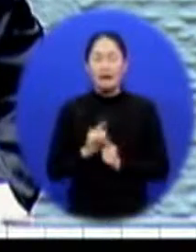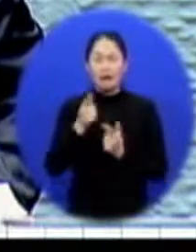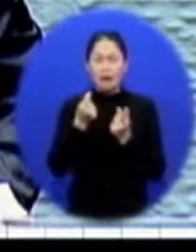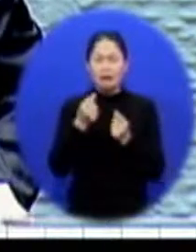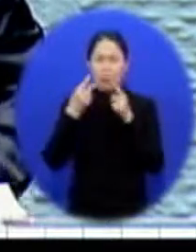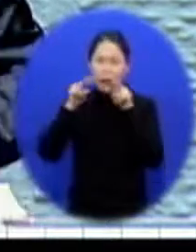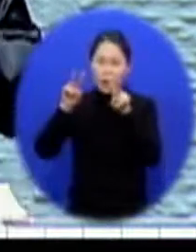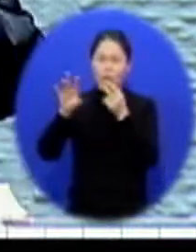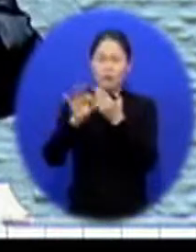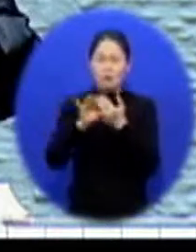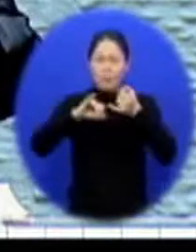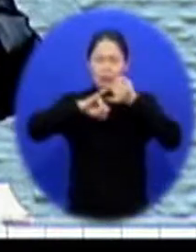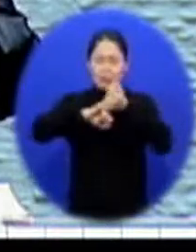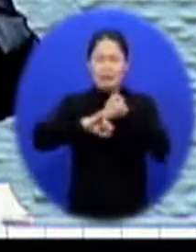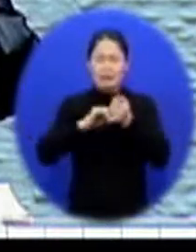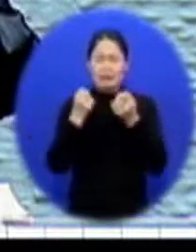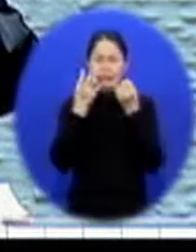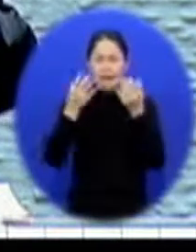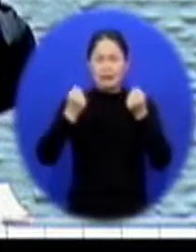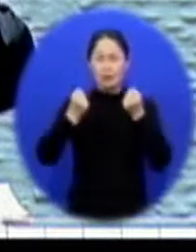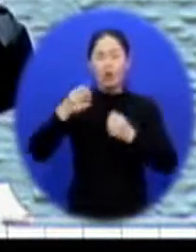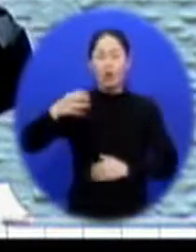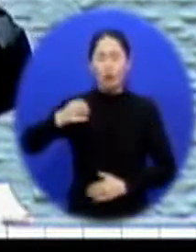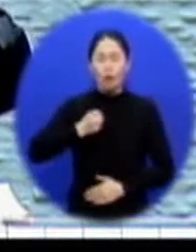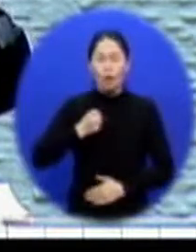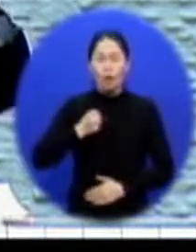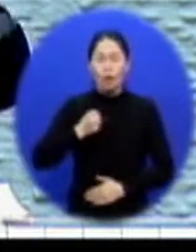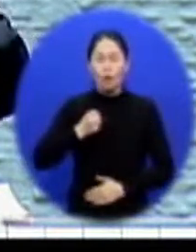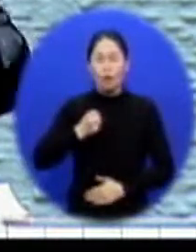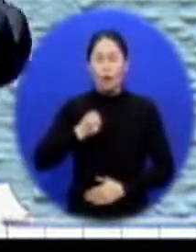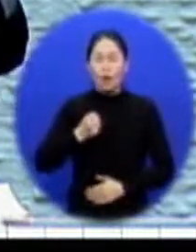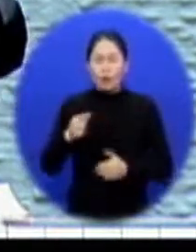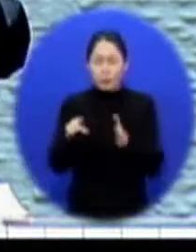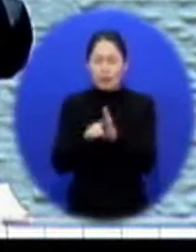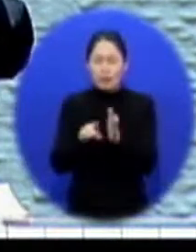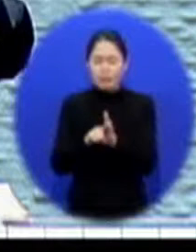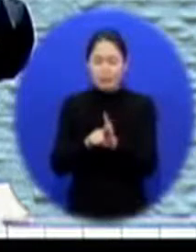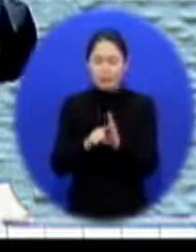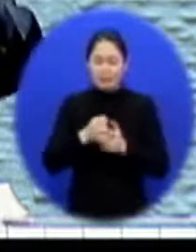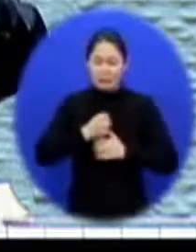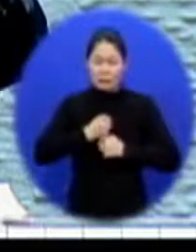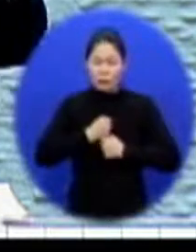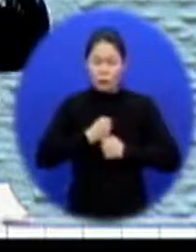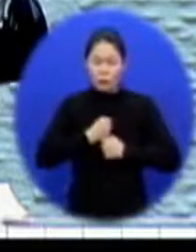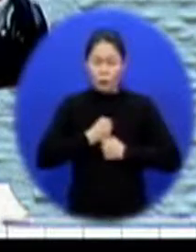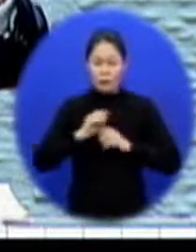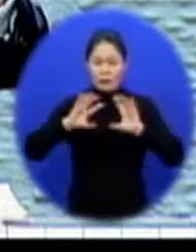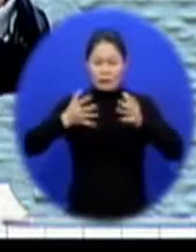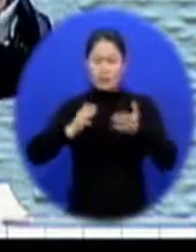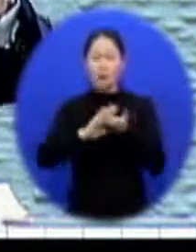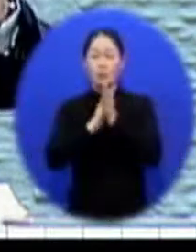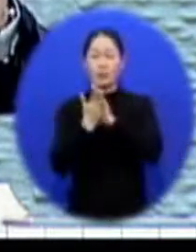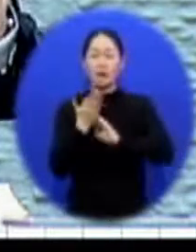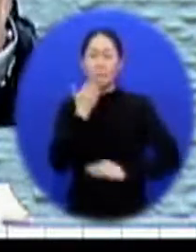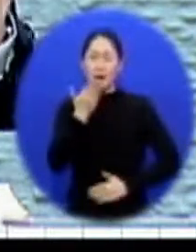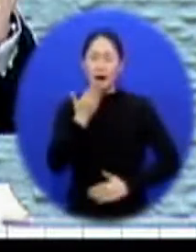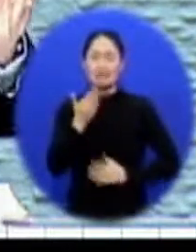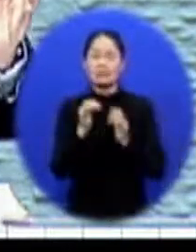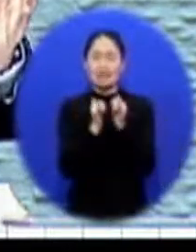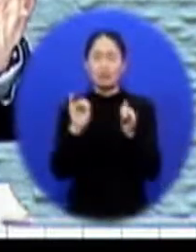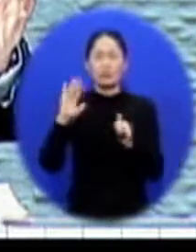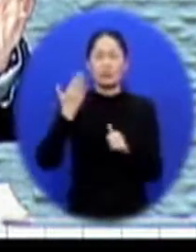반드시 새 힘을 얻고 그리고 믿음을 지키고 그리고 세상을 변화시키는 사람이